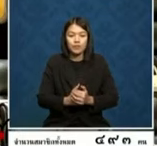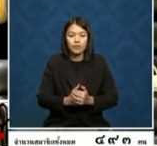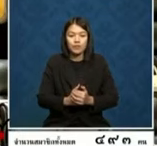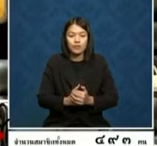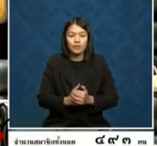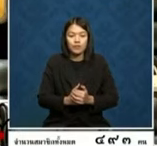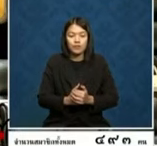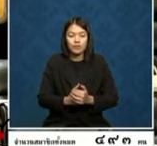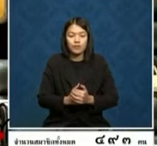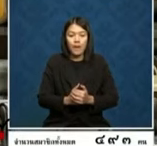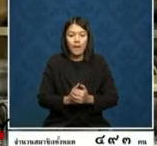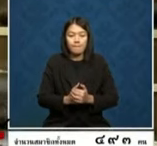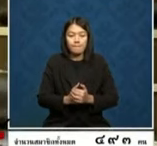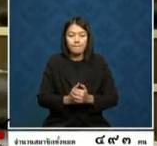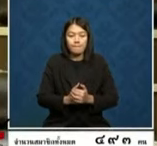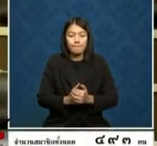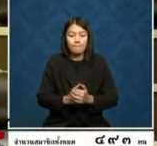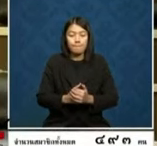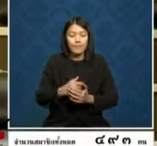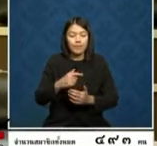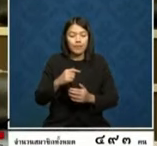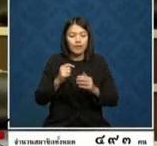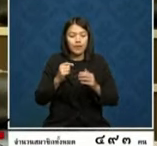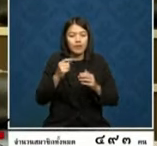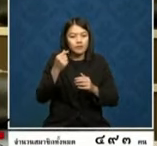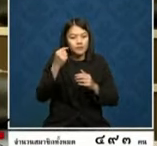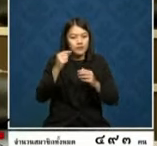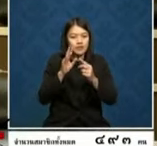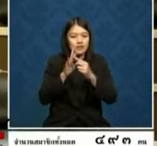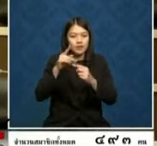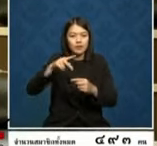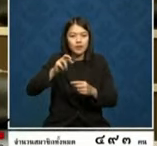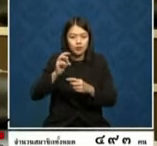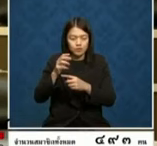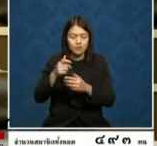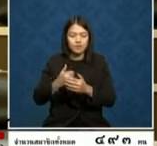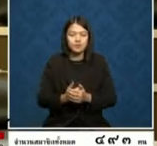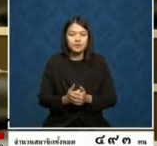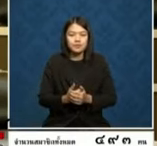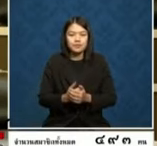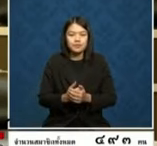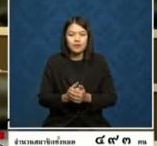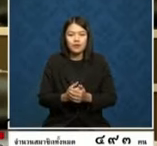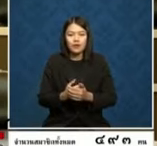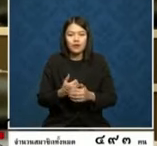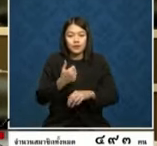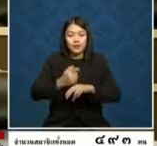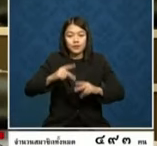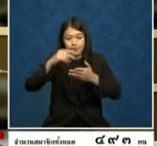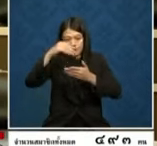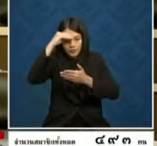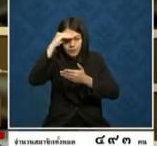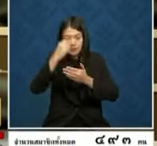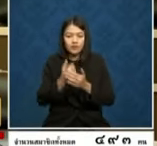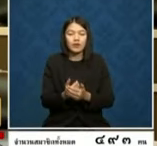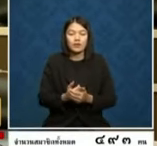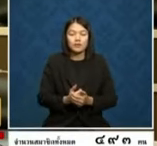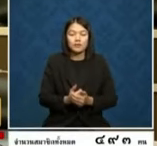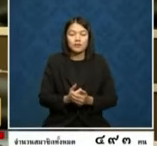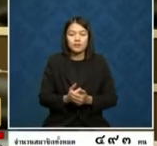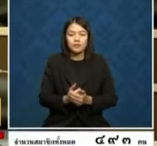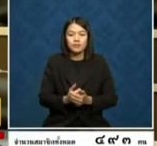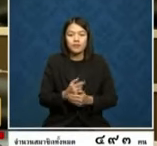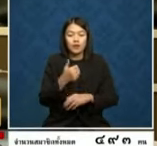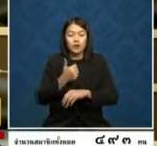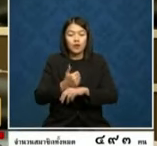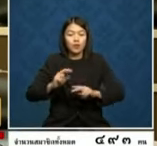พูนชิดชอบเป็นรัฐมนตรีว่าการกระทรวงศึกษาธิการนายสุรศักดิ์พันเจริญวรกุลเป็น